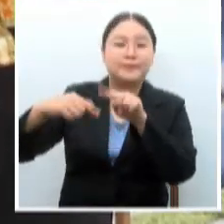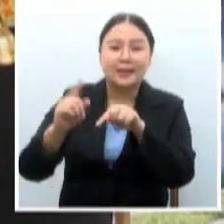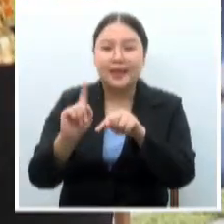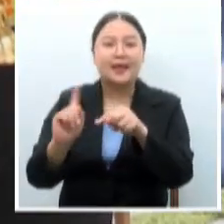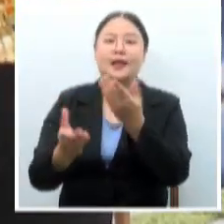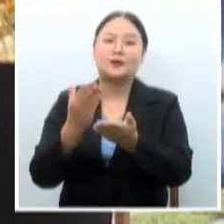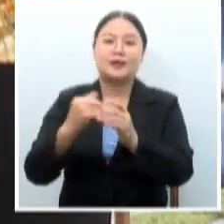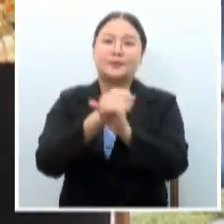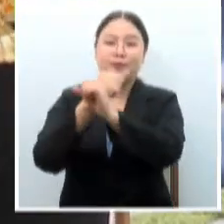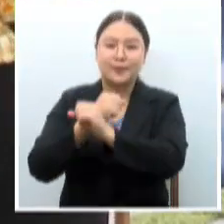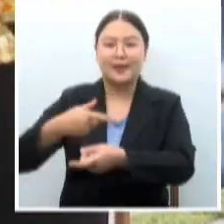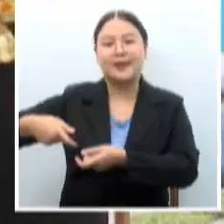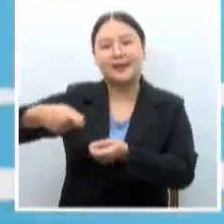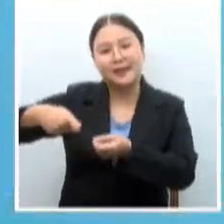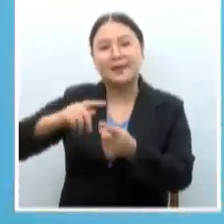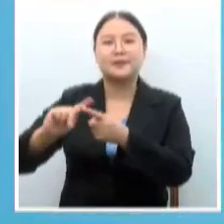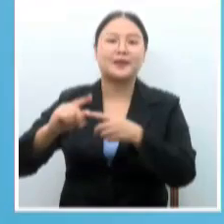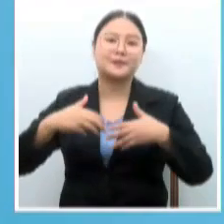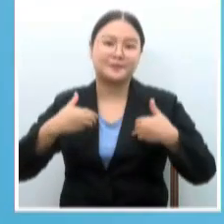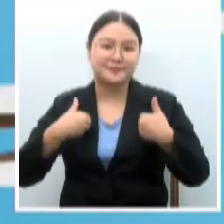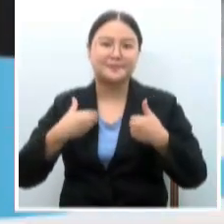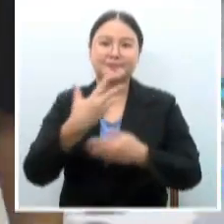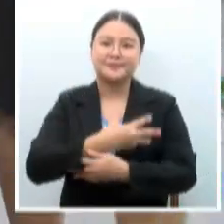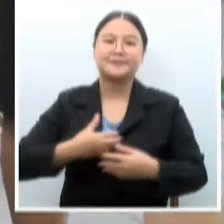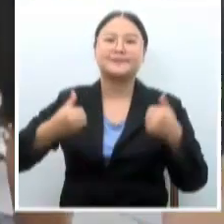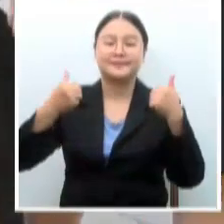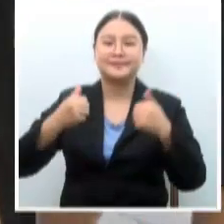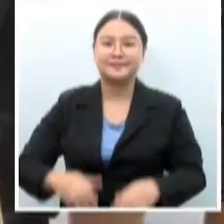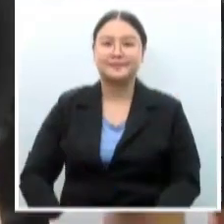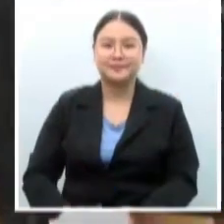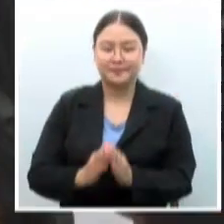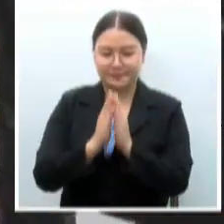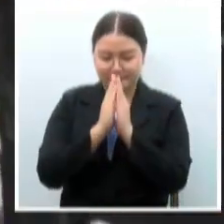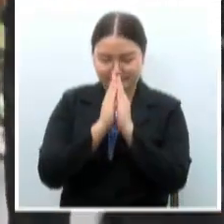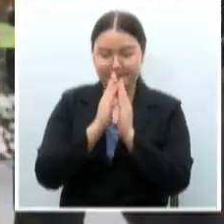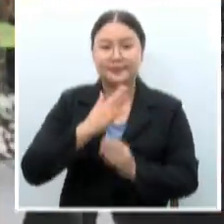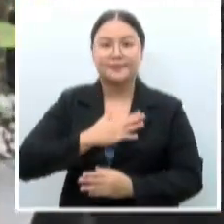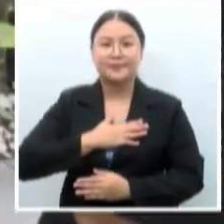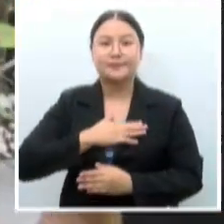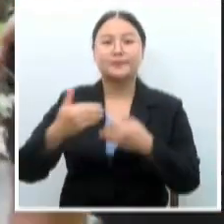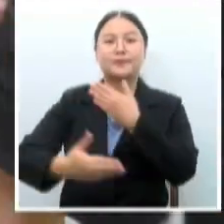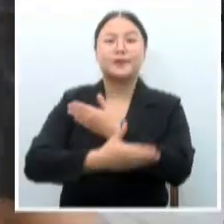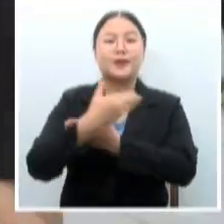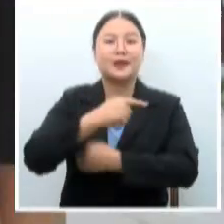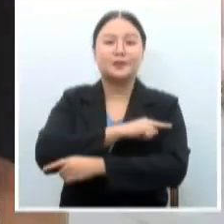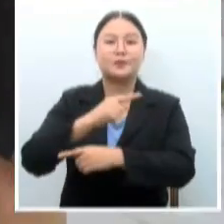สุขสุขภาพแข็งแรงทุกท่านขอบพระคุณค่ะ สวัสดีครับเนื่องในโอกาสวันสงกรานต์หรือว่า